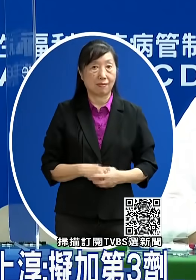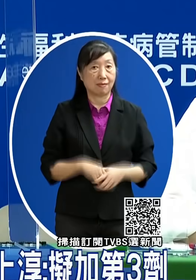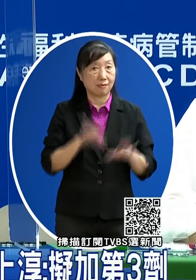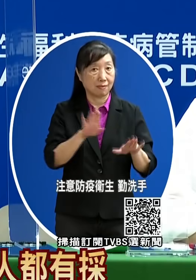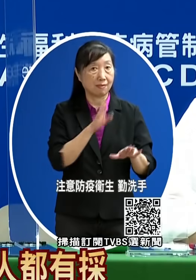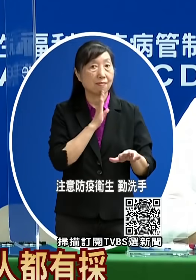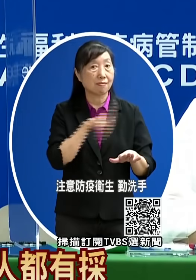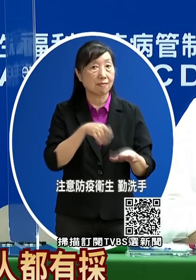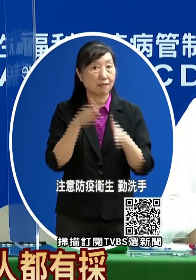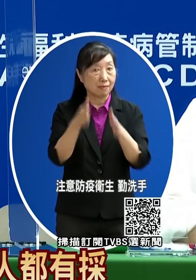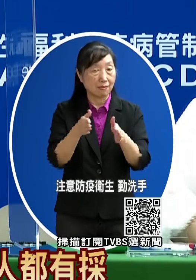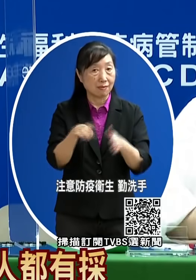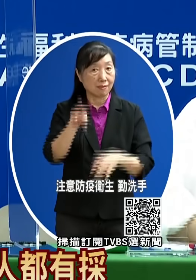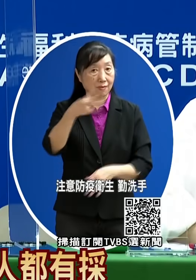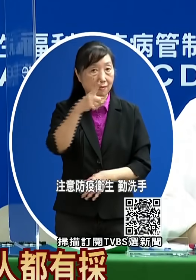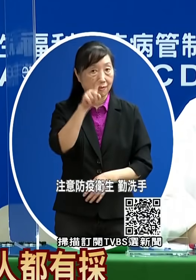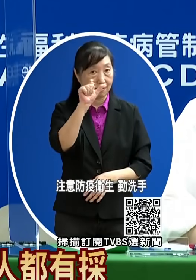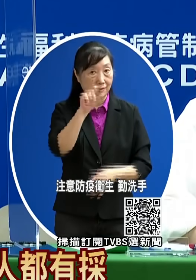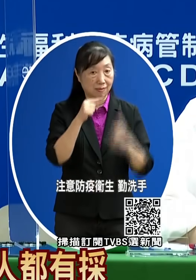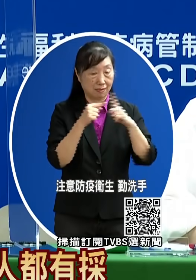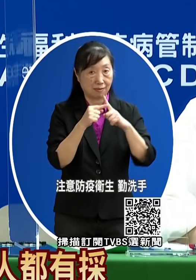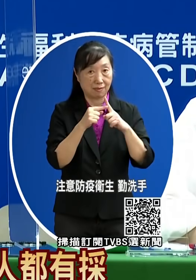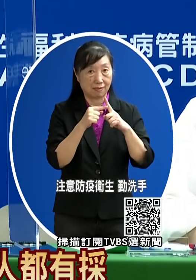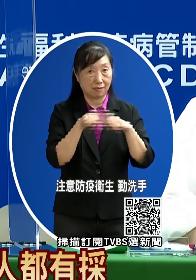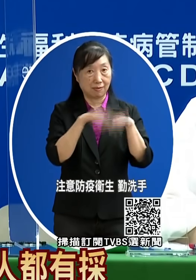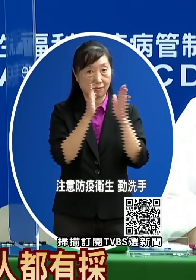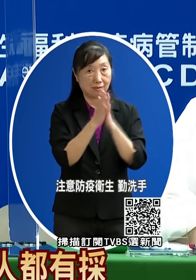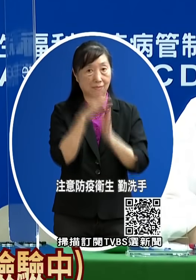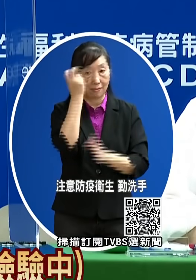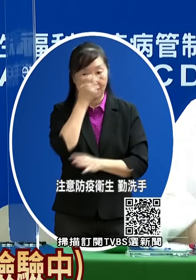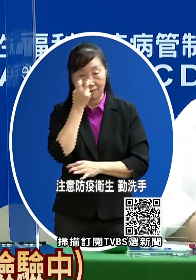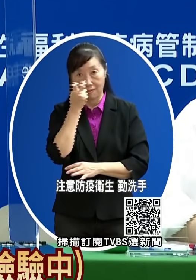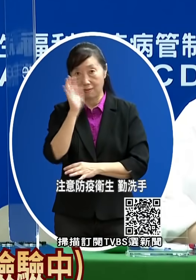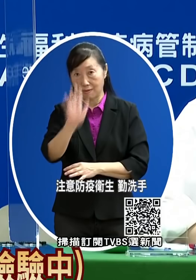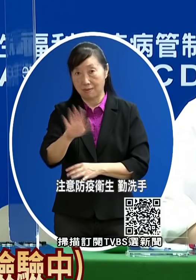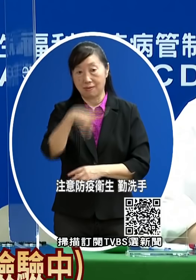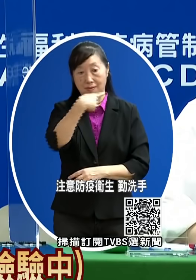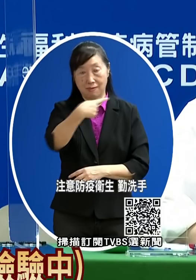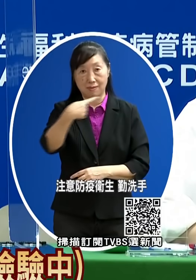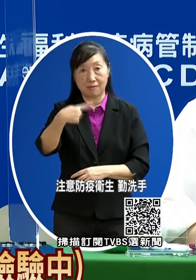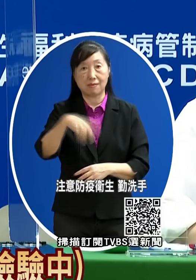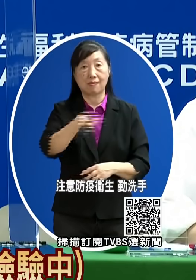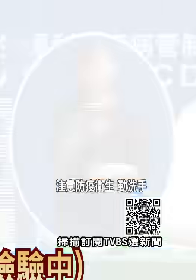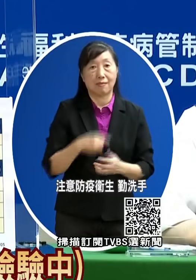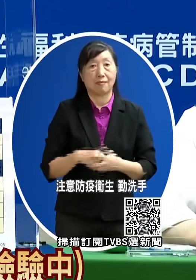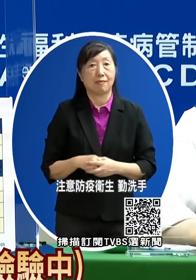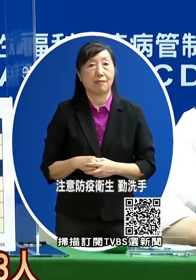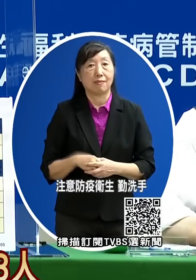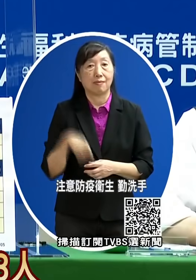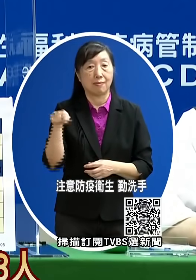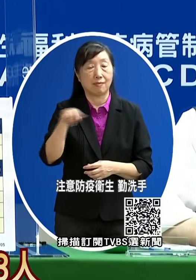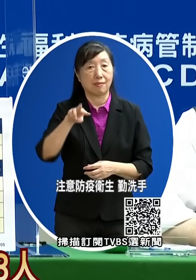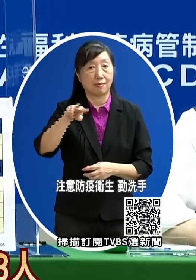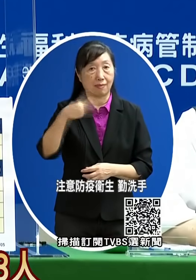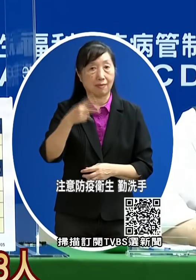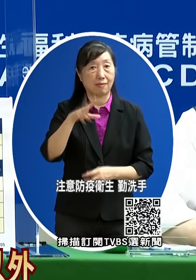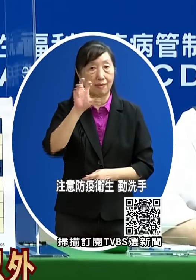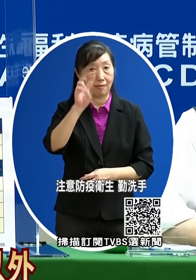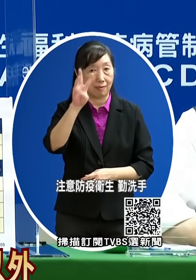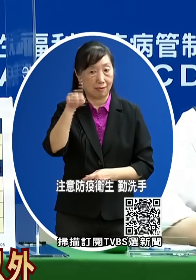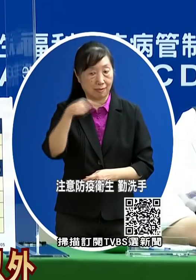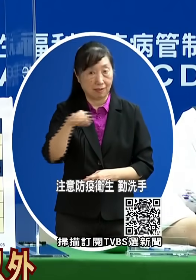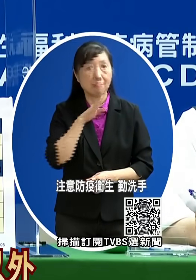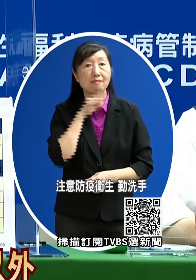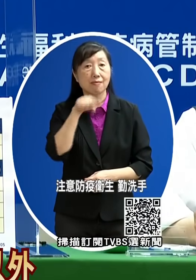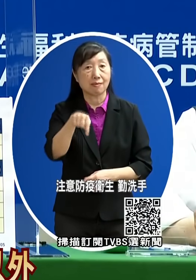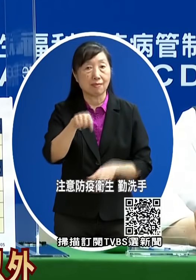已经有采了哈，这315人都有哦都有采哈，那阴性的哈269，那这283人哈，除